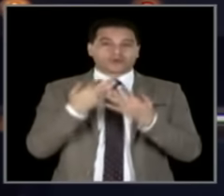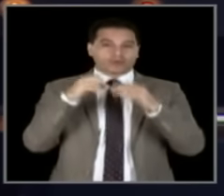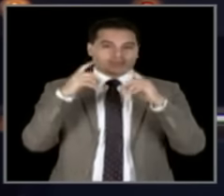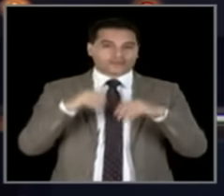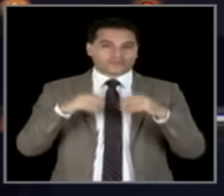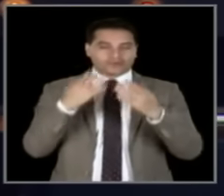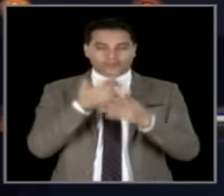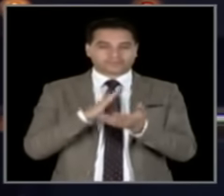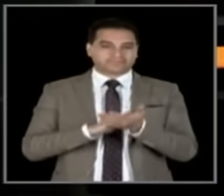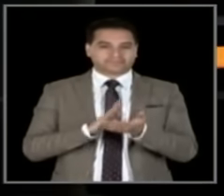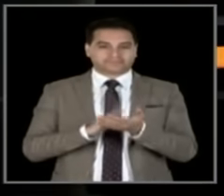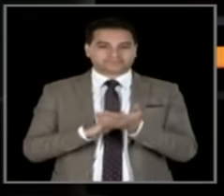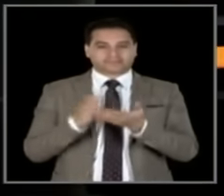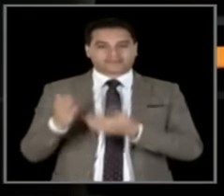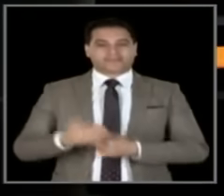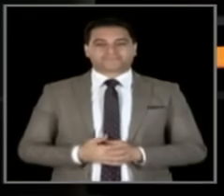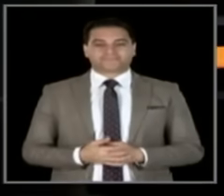جامعة أسيوط.